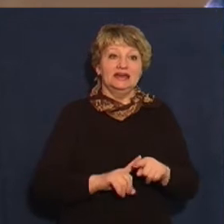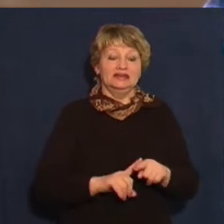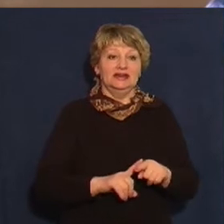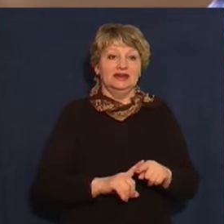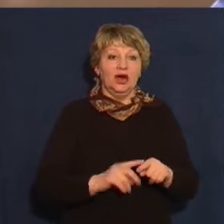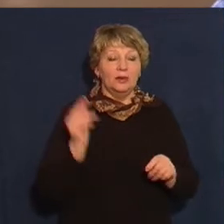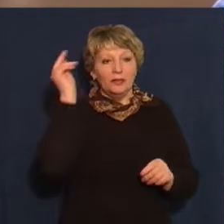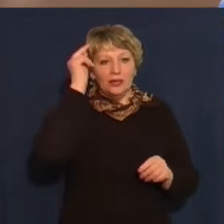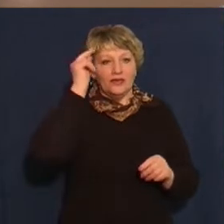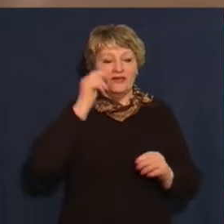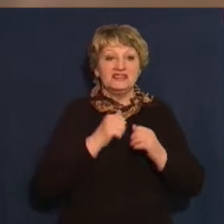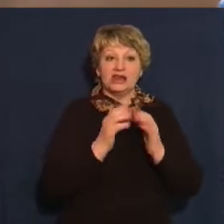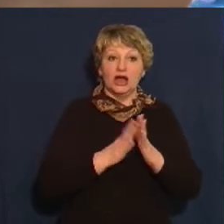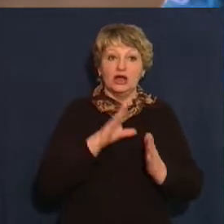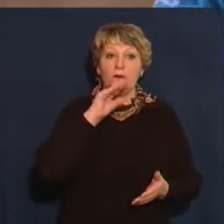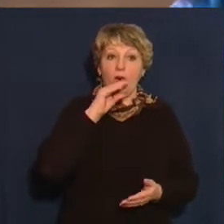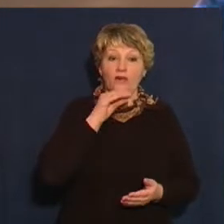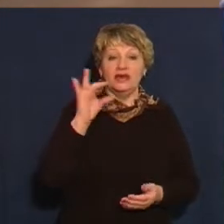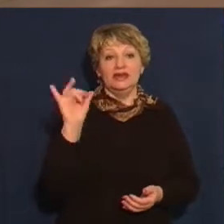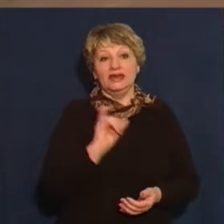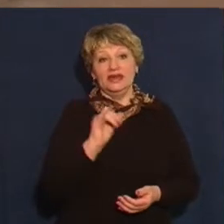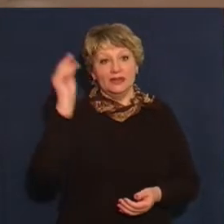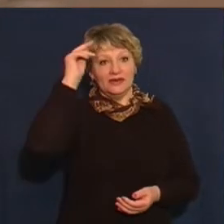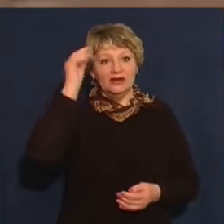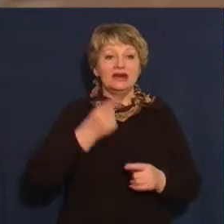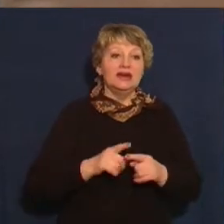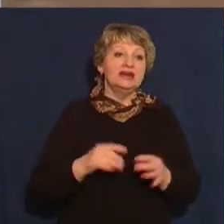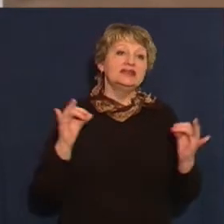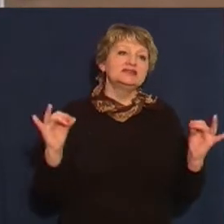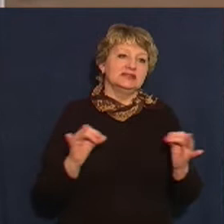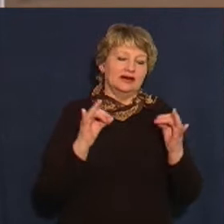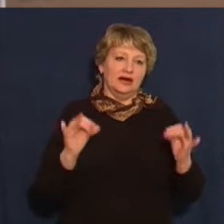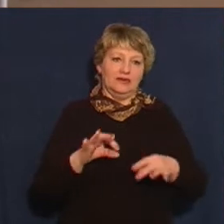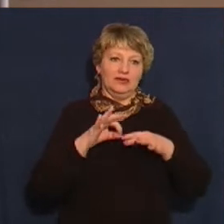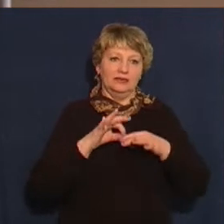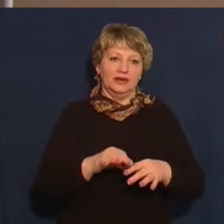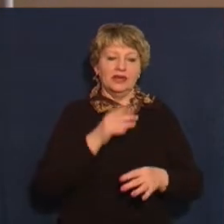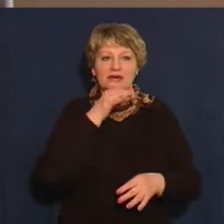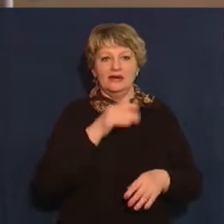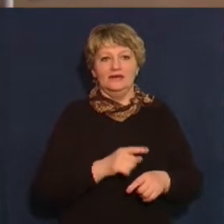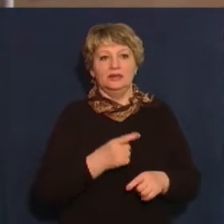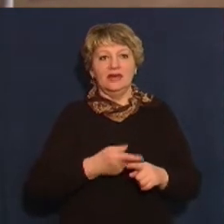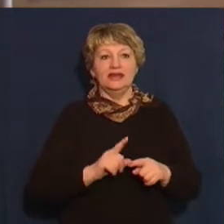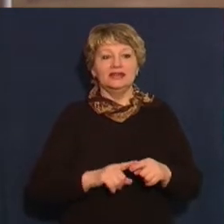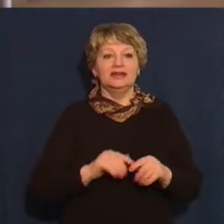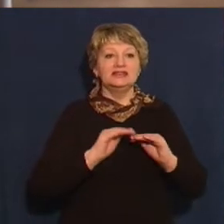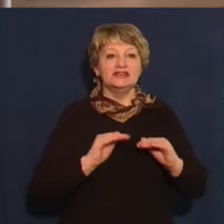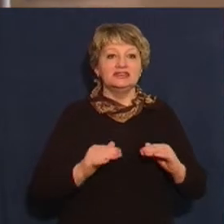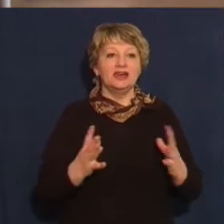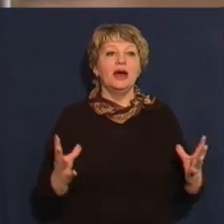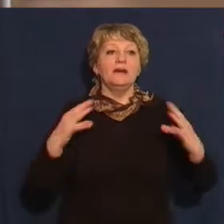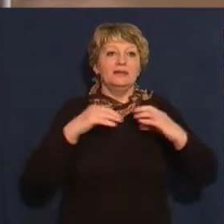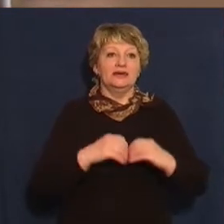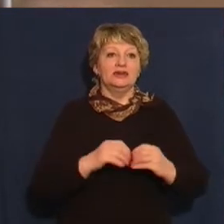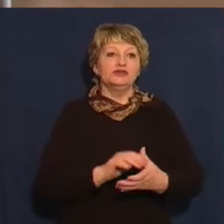вивчення взагалі мови, так і взагалі навчання. Ну і це цікаве проведення часу, тому що дітей це зближує, єднає, дружує.